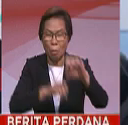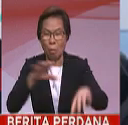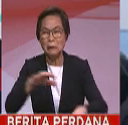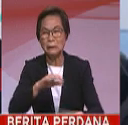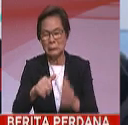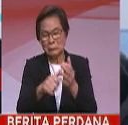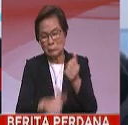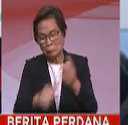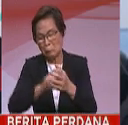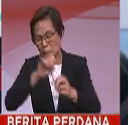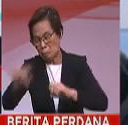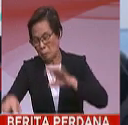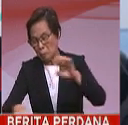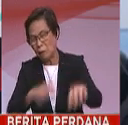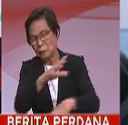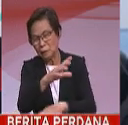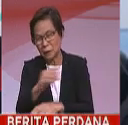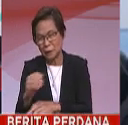najis dan juga